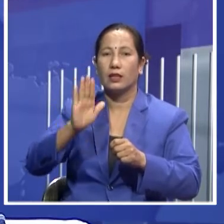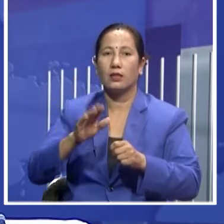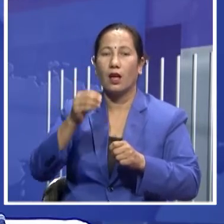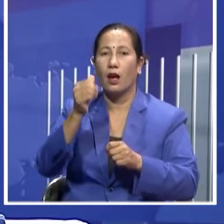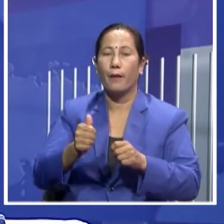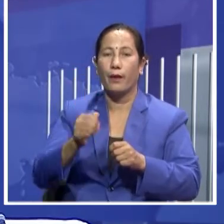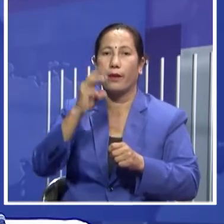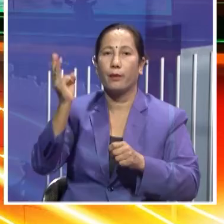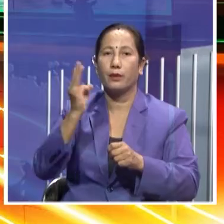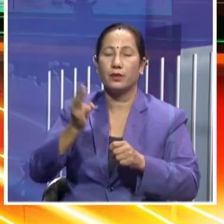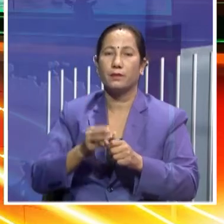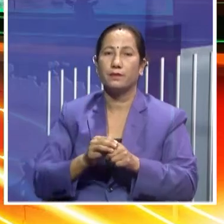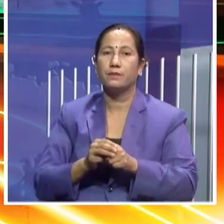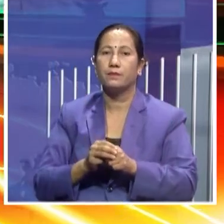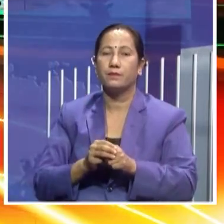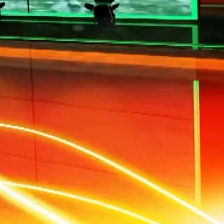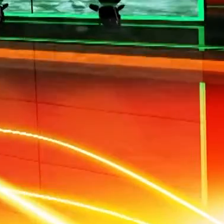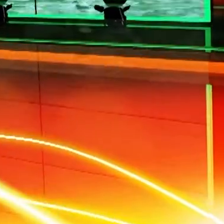अब मौसम।